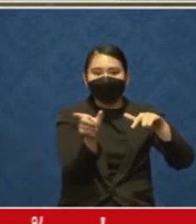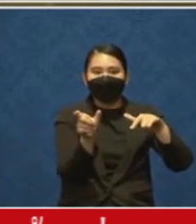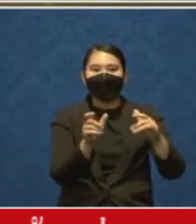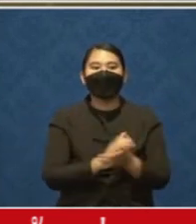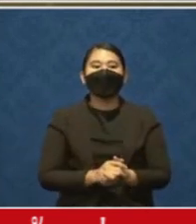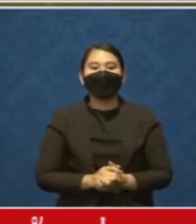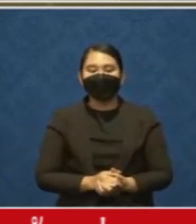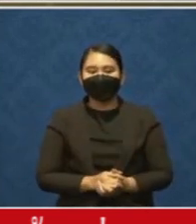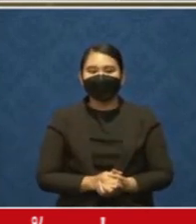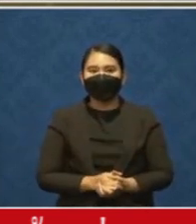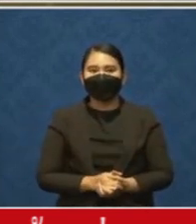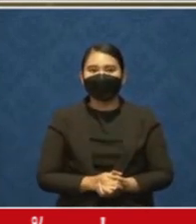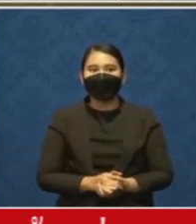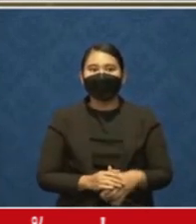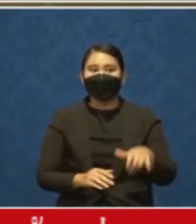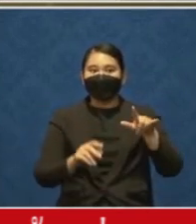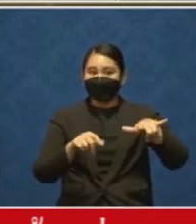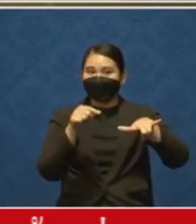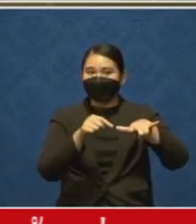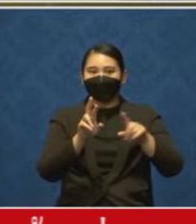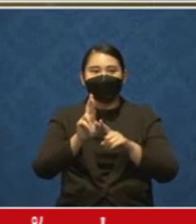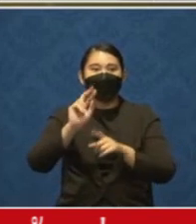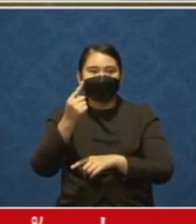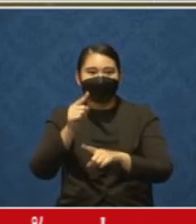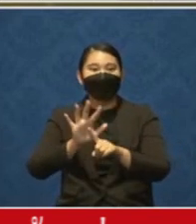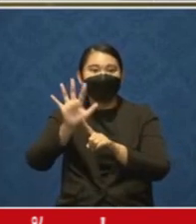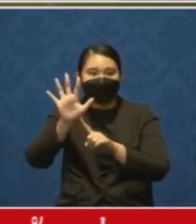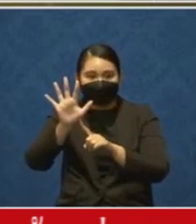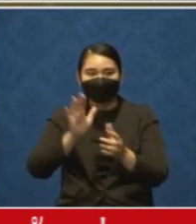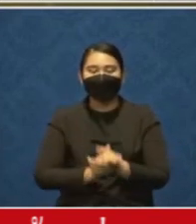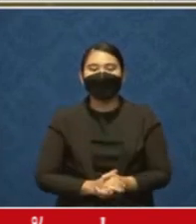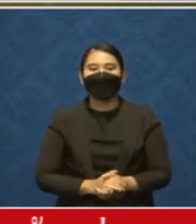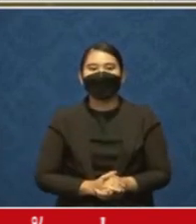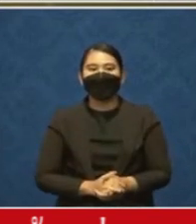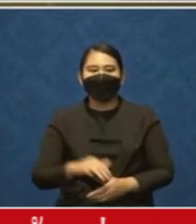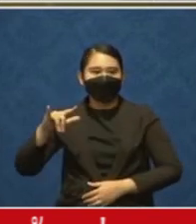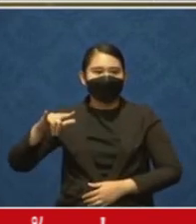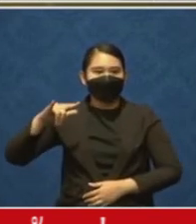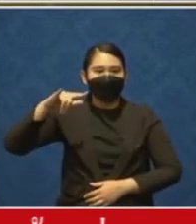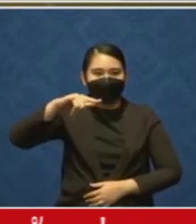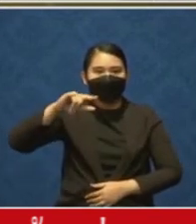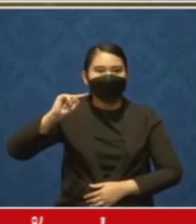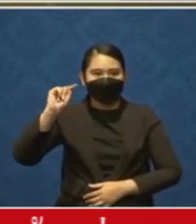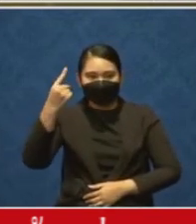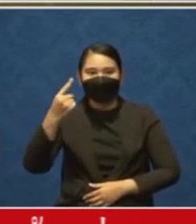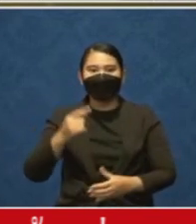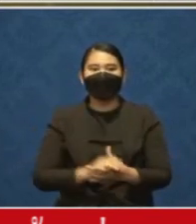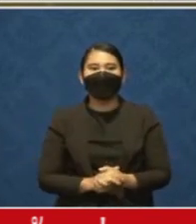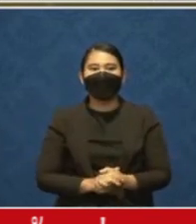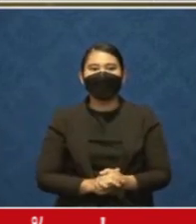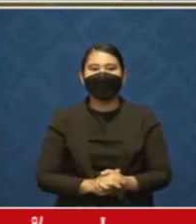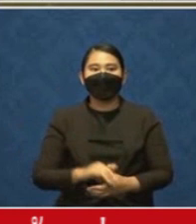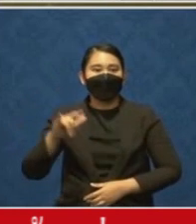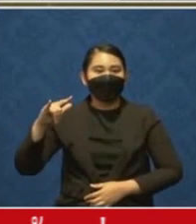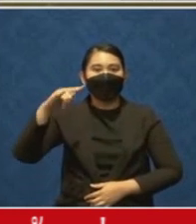ชั่นที่5ครับเป็นเครื่องบินรบรุ่นใหม่ล่าสุดนะครับแล้วเป็นเครื่องบินรบ